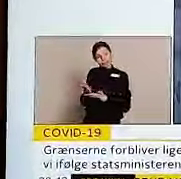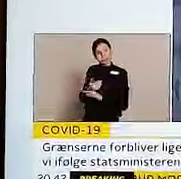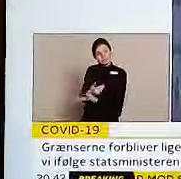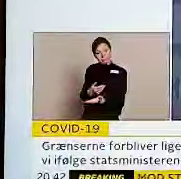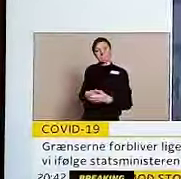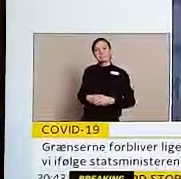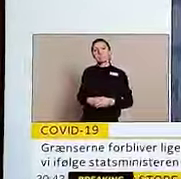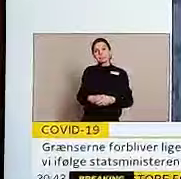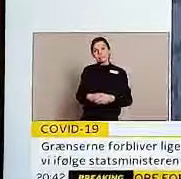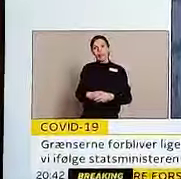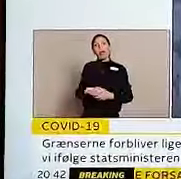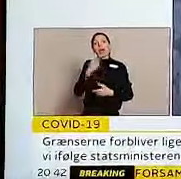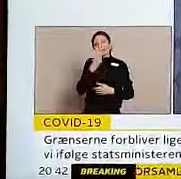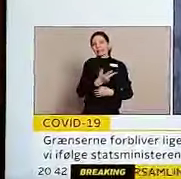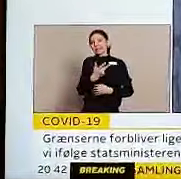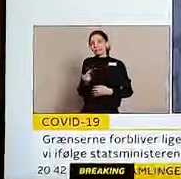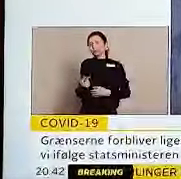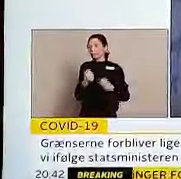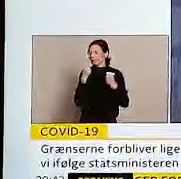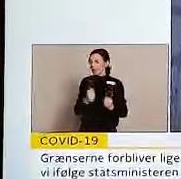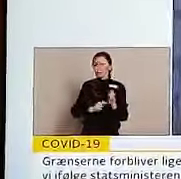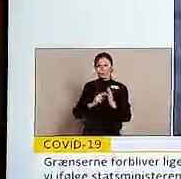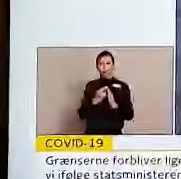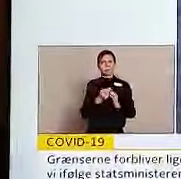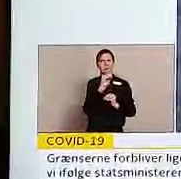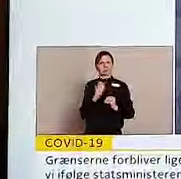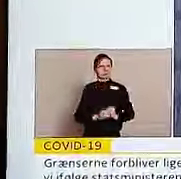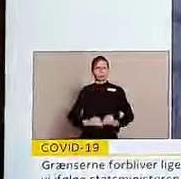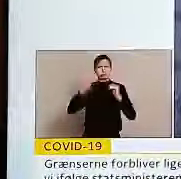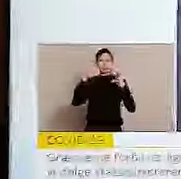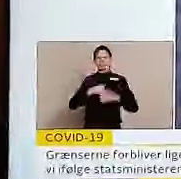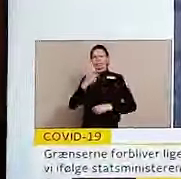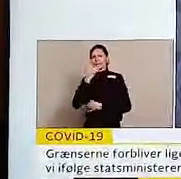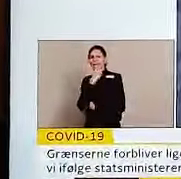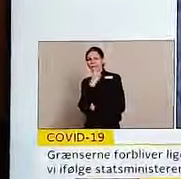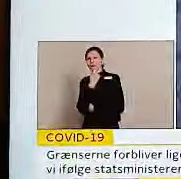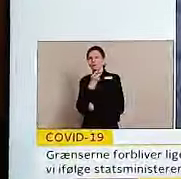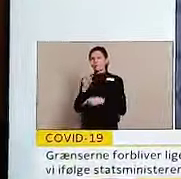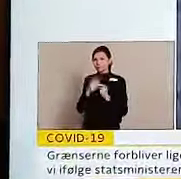بعد أعياد البوسكا، اللي هي يعني